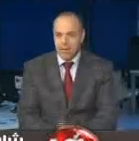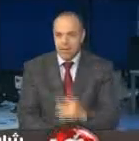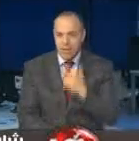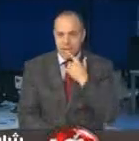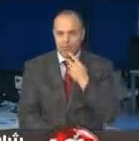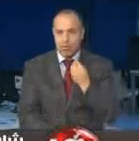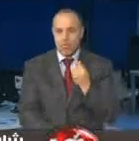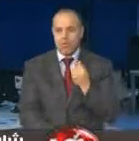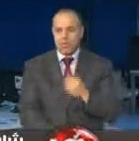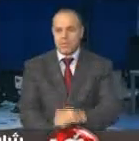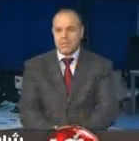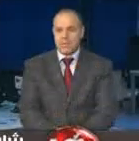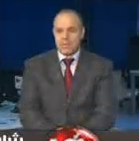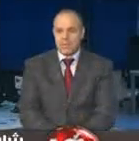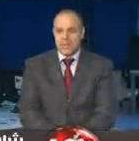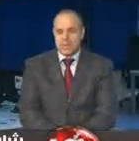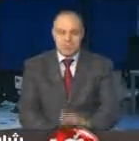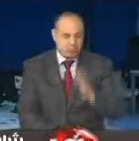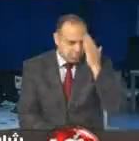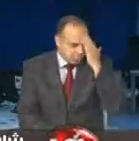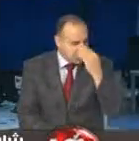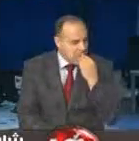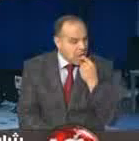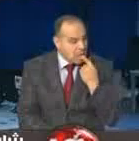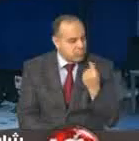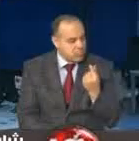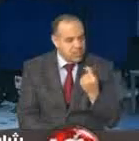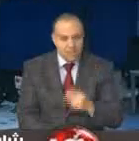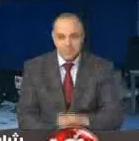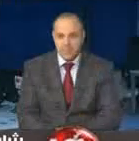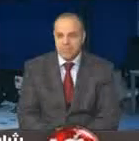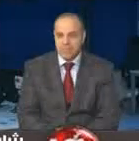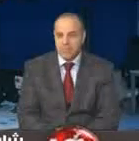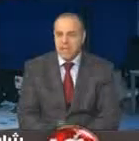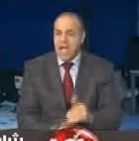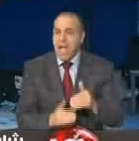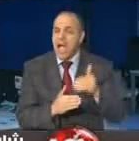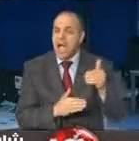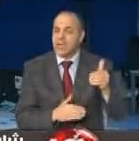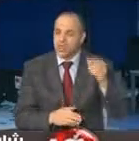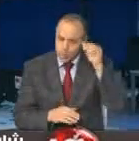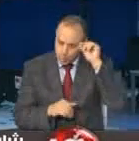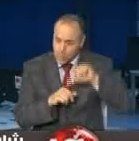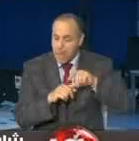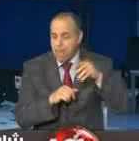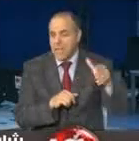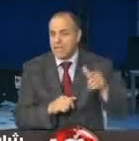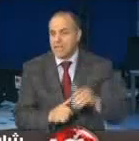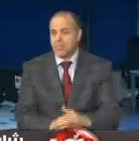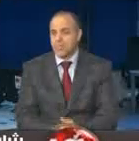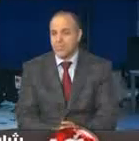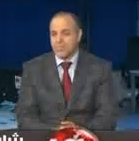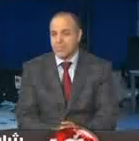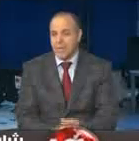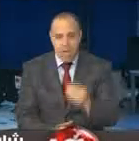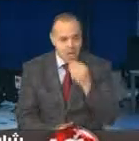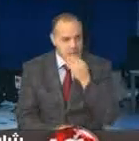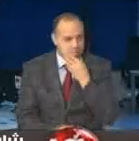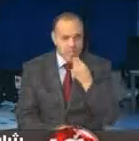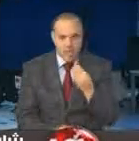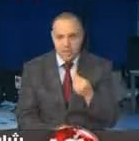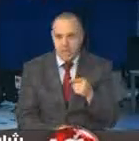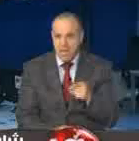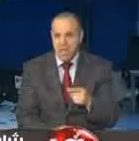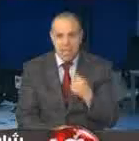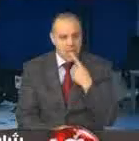بيه طحفونا برشا يعطيهم الصحه. حاجه معناها خارج العاصمه. حاجه تعجب. والله